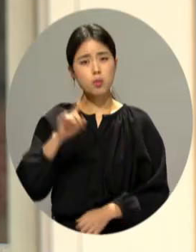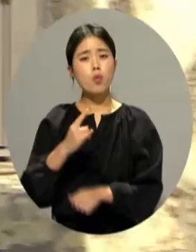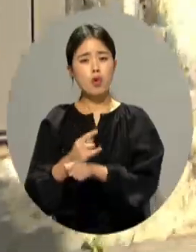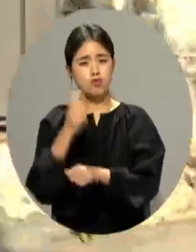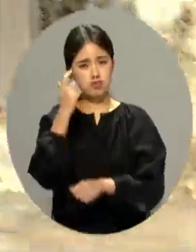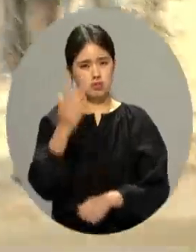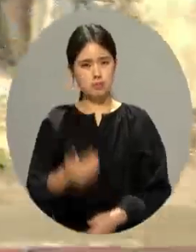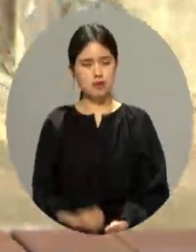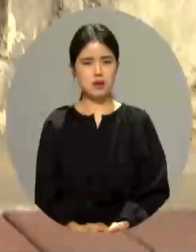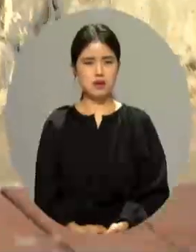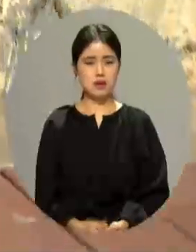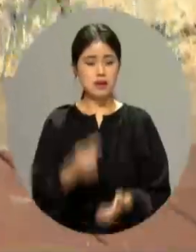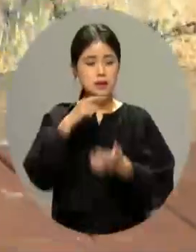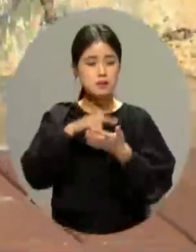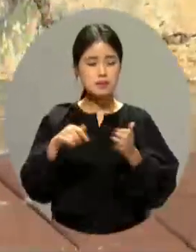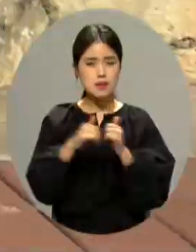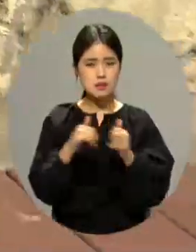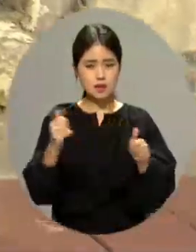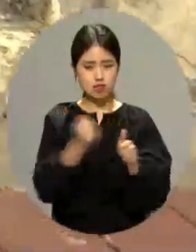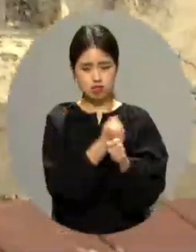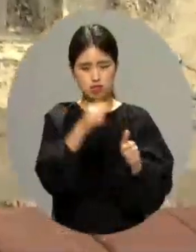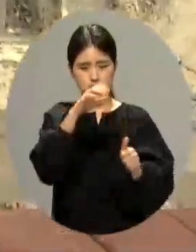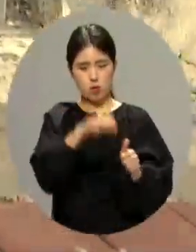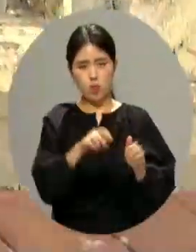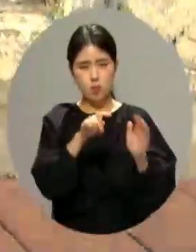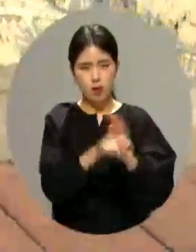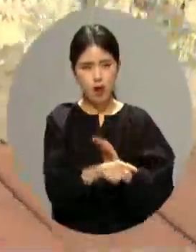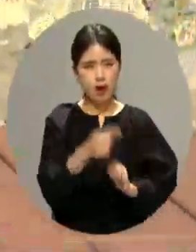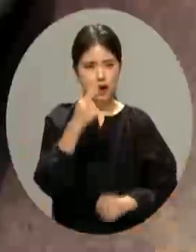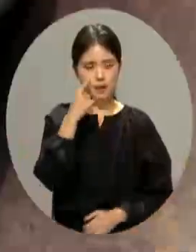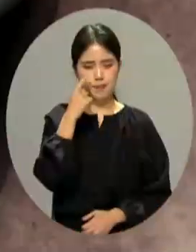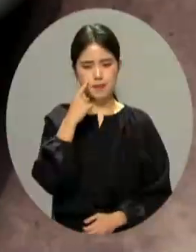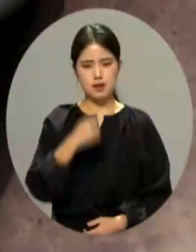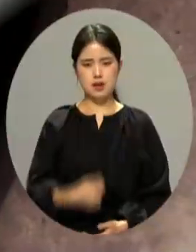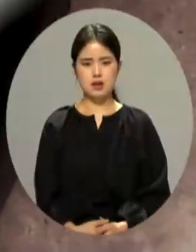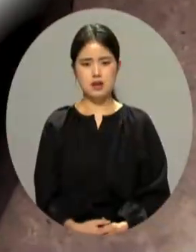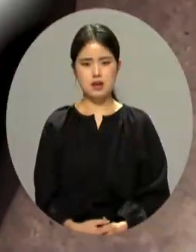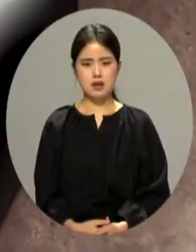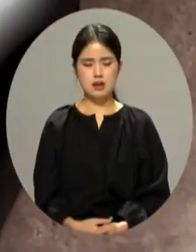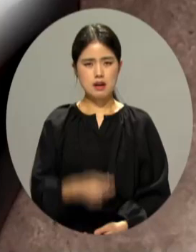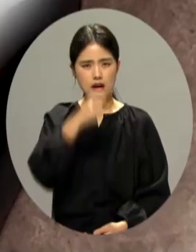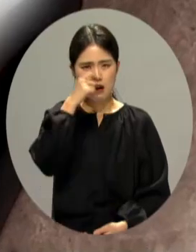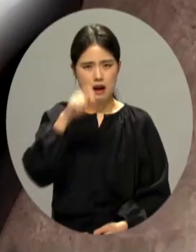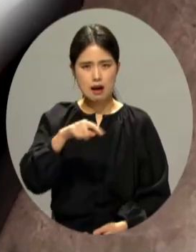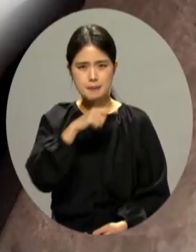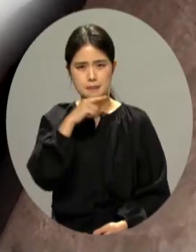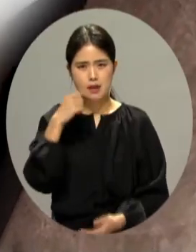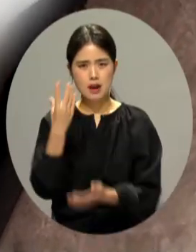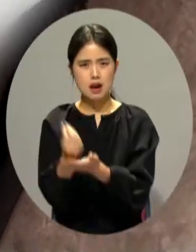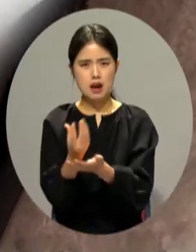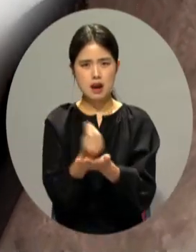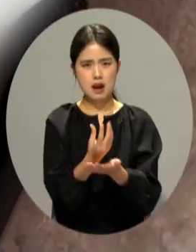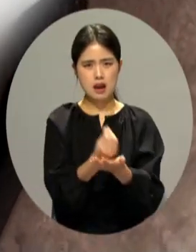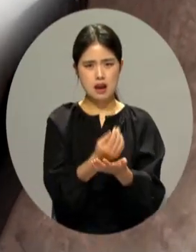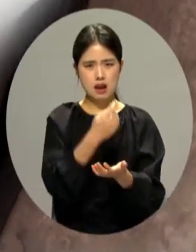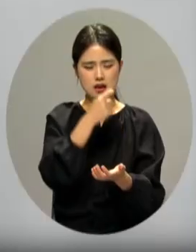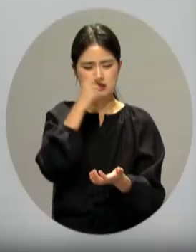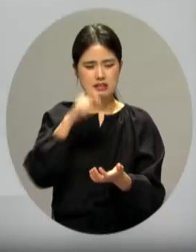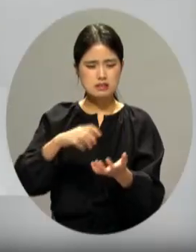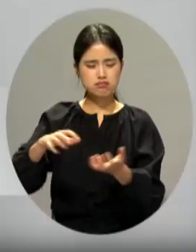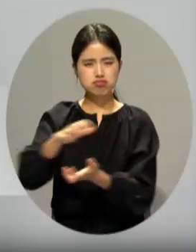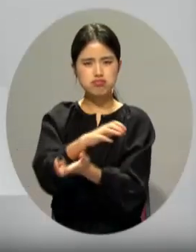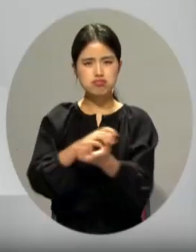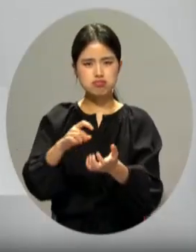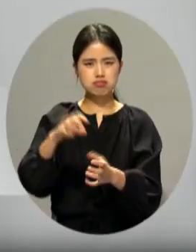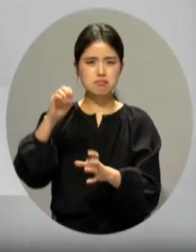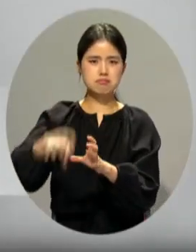있었을까? 피해자가 구타당한 장소를 찾아가 봤습니다. 혈흔이 묻은 휴지들이 쓰레기와 뒤섞여 포대자루의